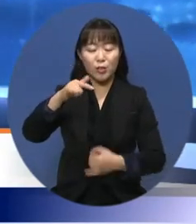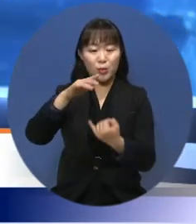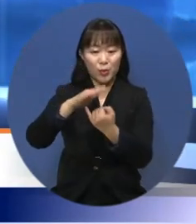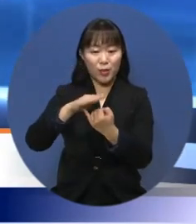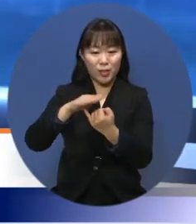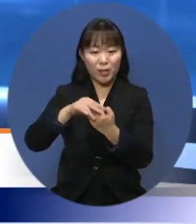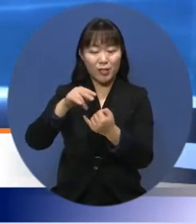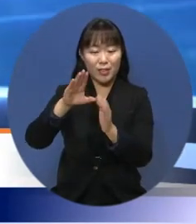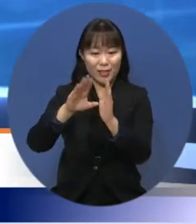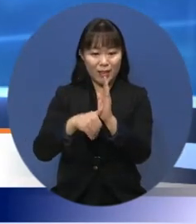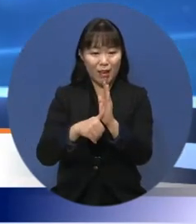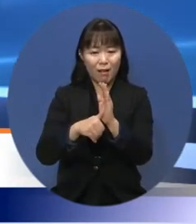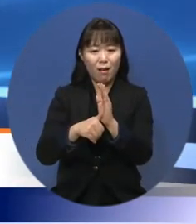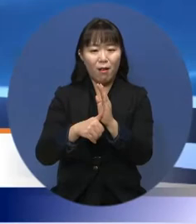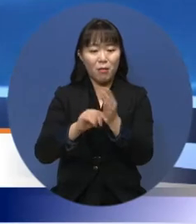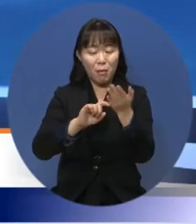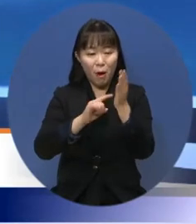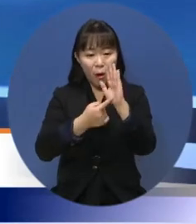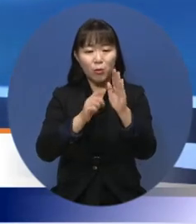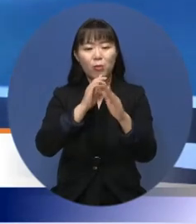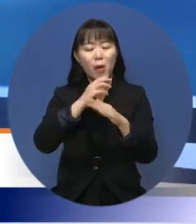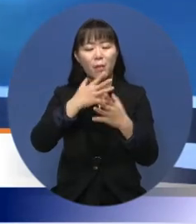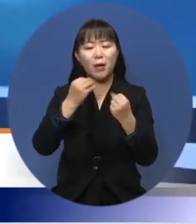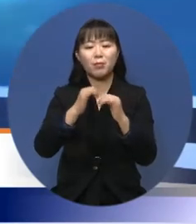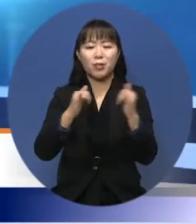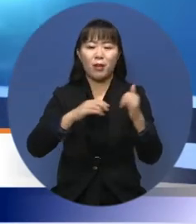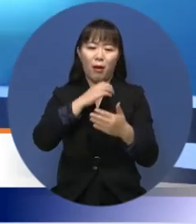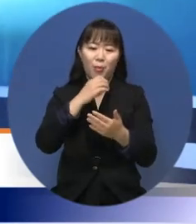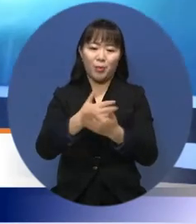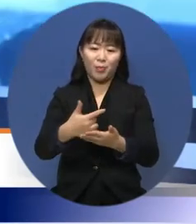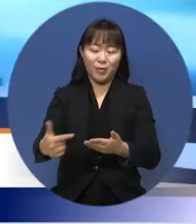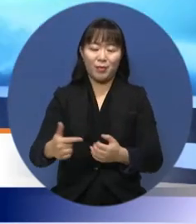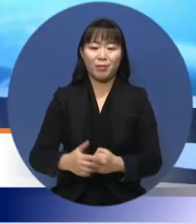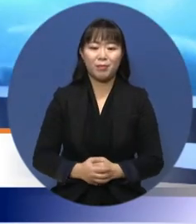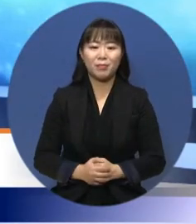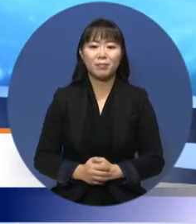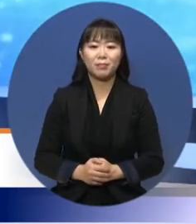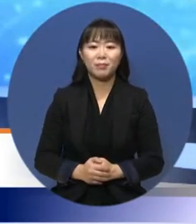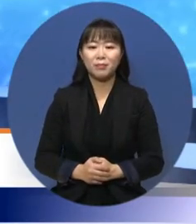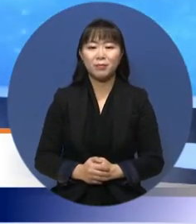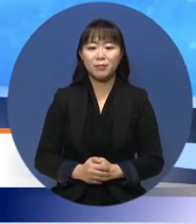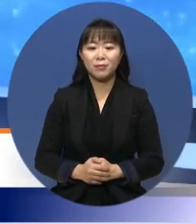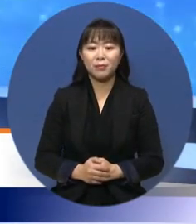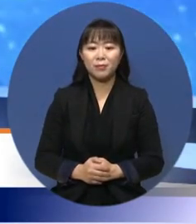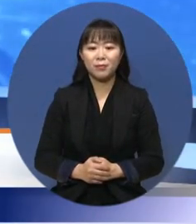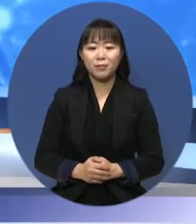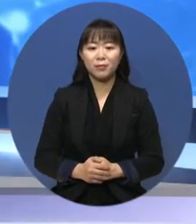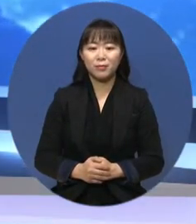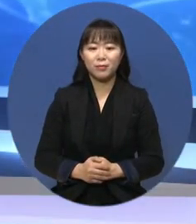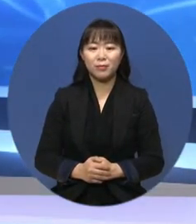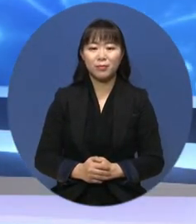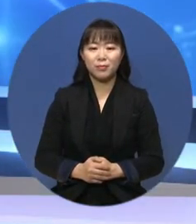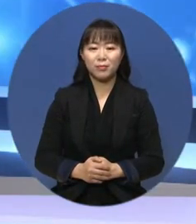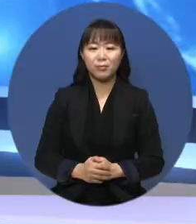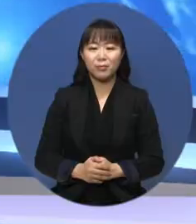열려 많은 이들에게 감동을 전했습니다 자세한 소식 이용 춘 기자가 전합니다